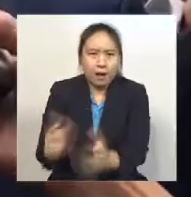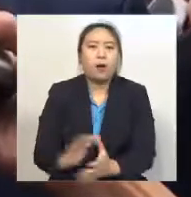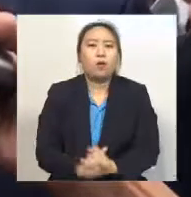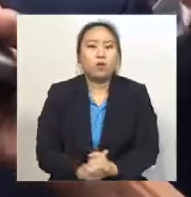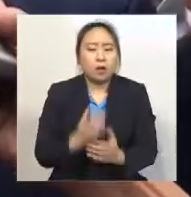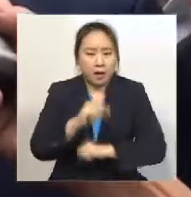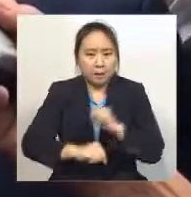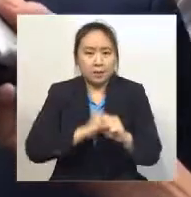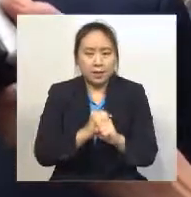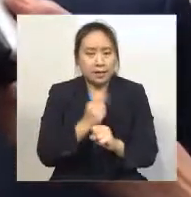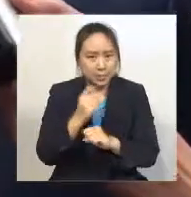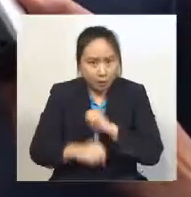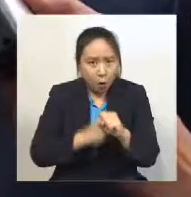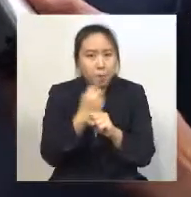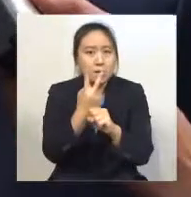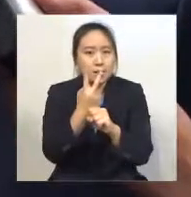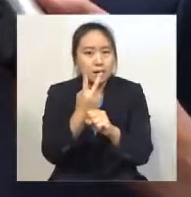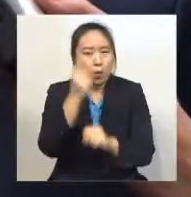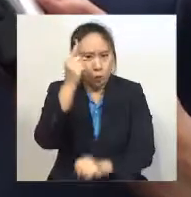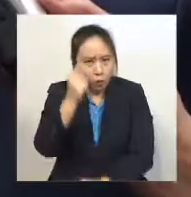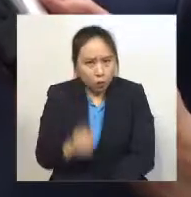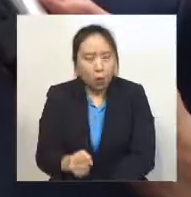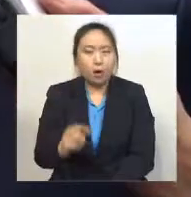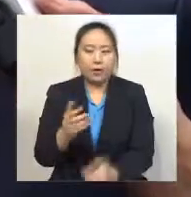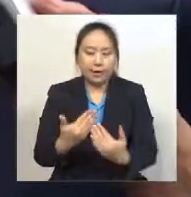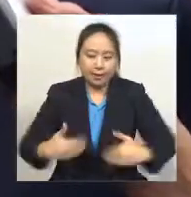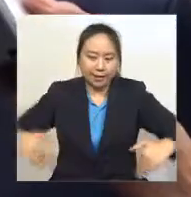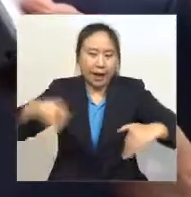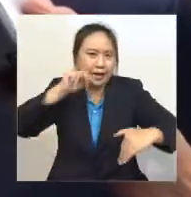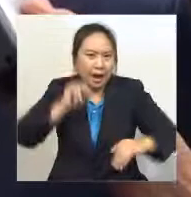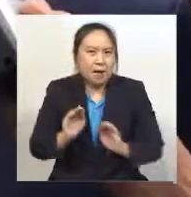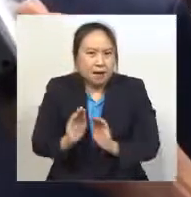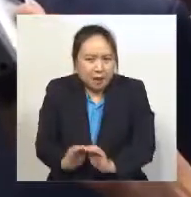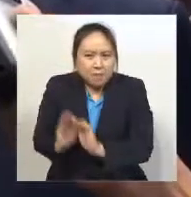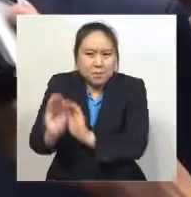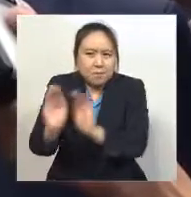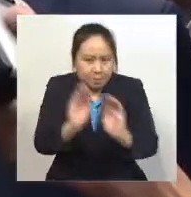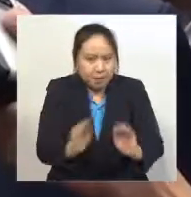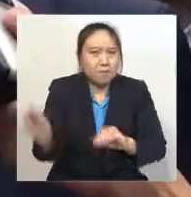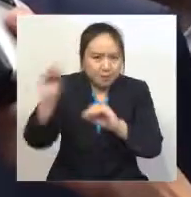ภายในปี2ปีนี้จะต้องมีการเพิ่มพื้นที่เก็บกักน้ำให้มากที่สุด